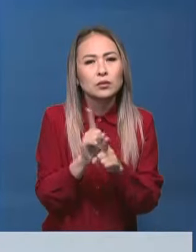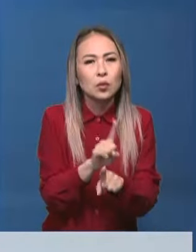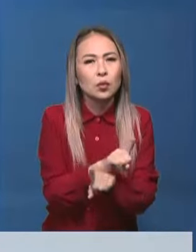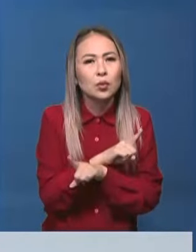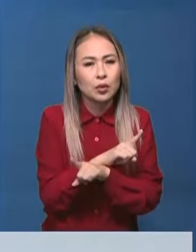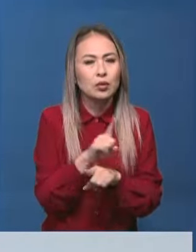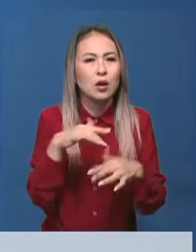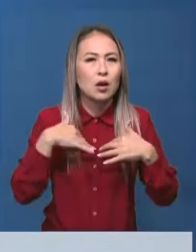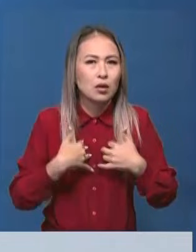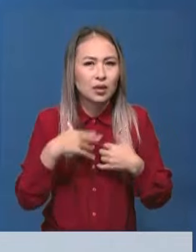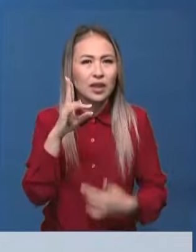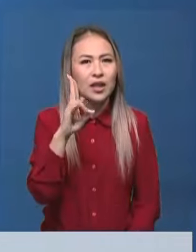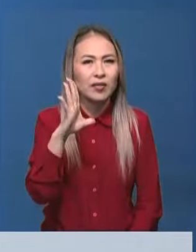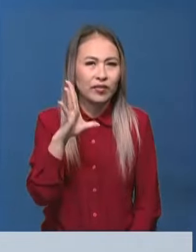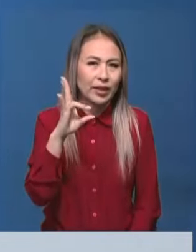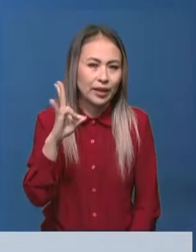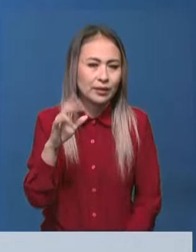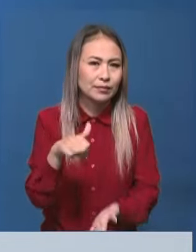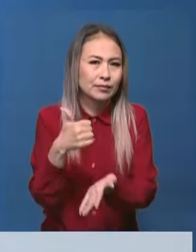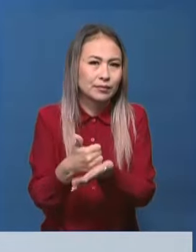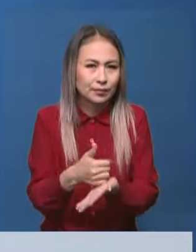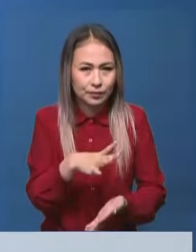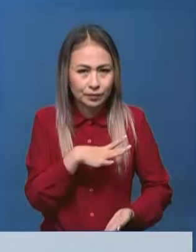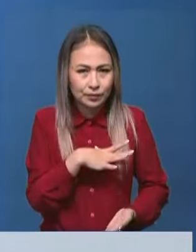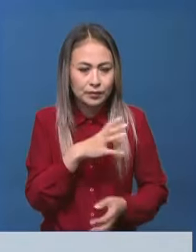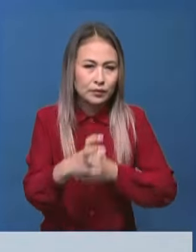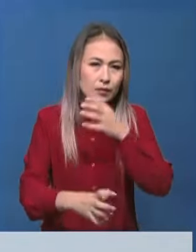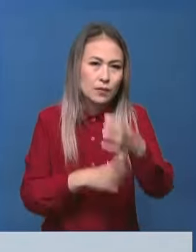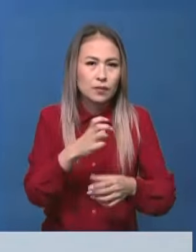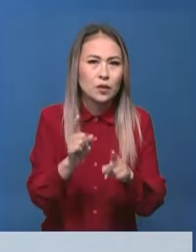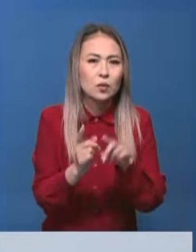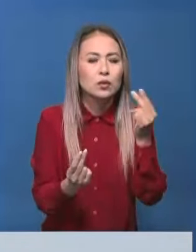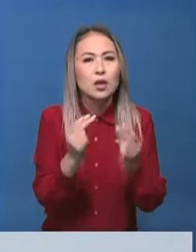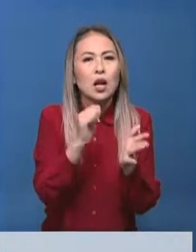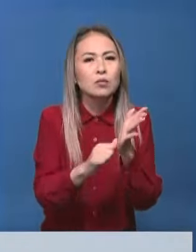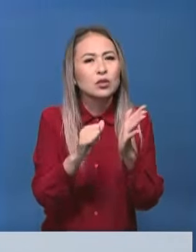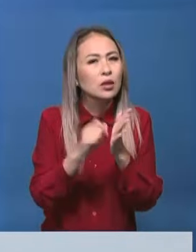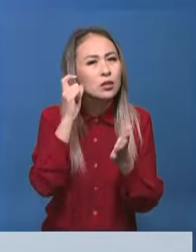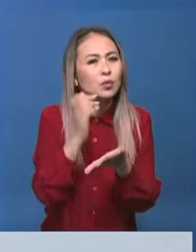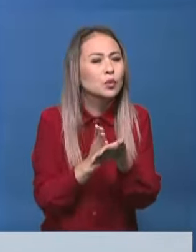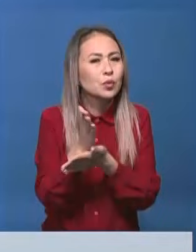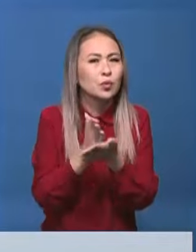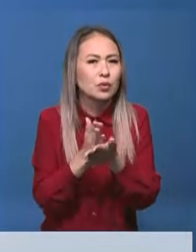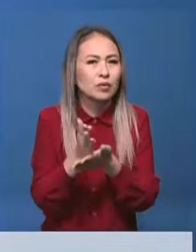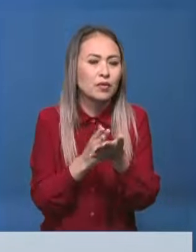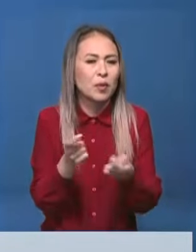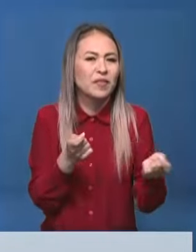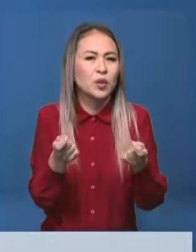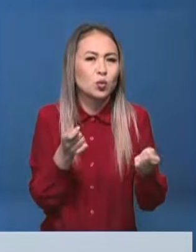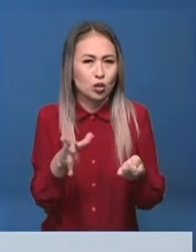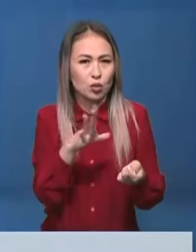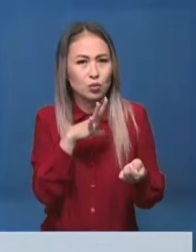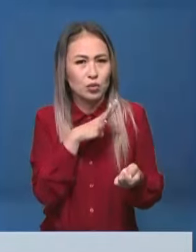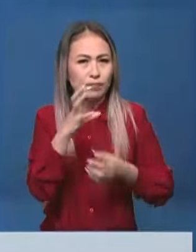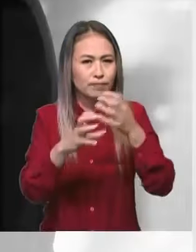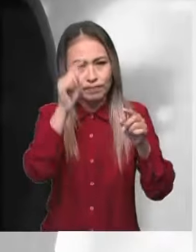өтті. Қайғылы хабарды КВН одағының баспасөз қызметі таратты. Ол аталмыш халықаралық ойындарды 60 жылдан астам жүргізді және әлем